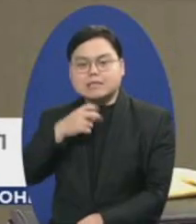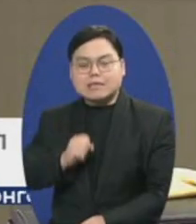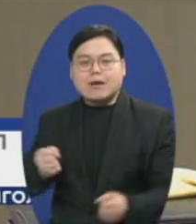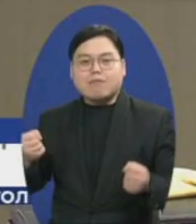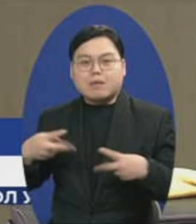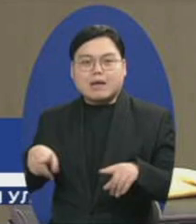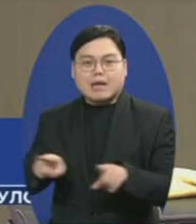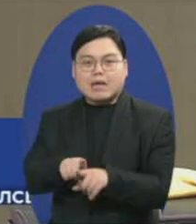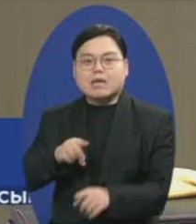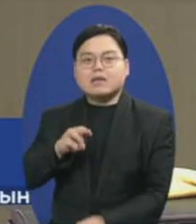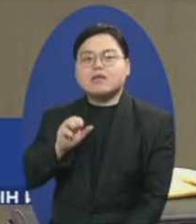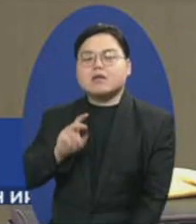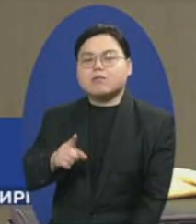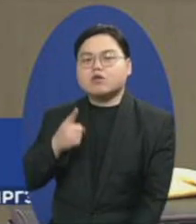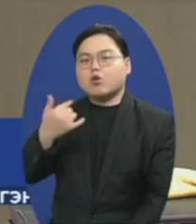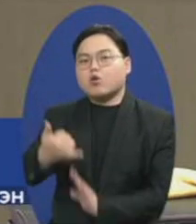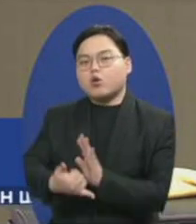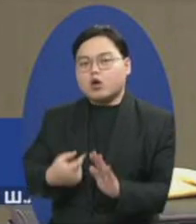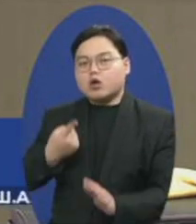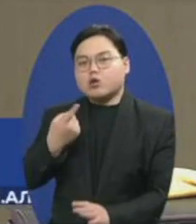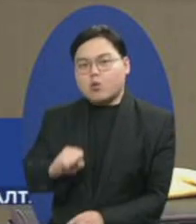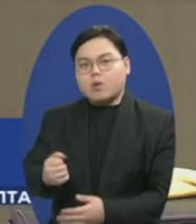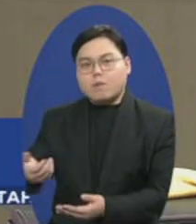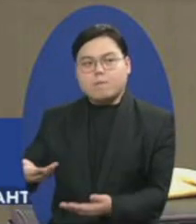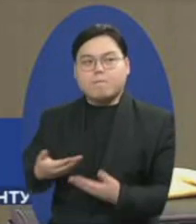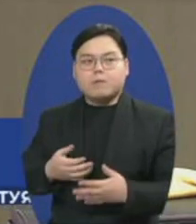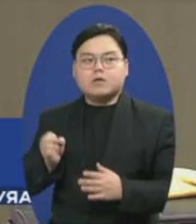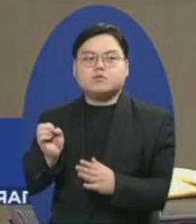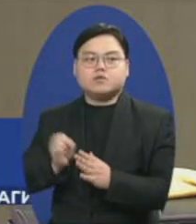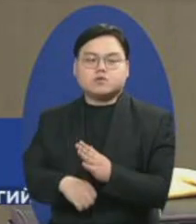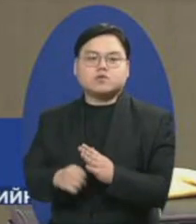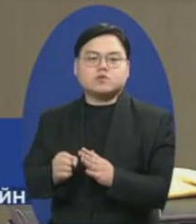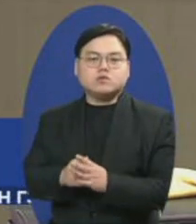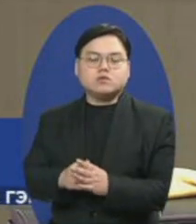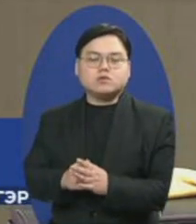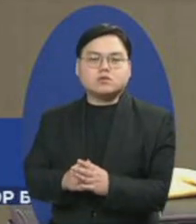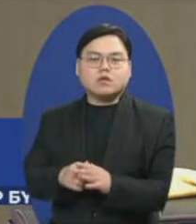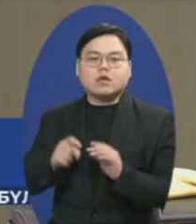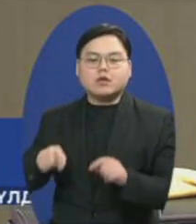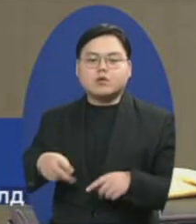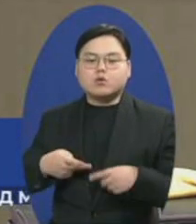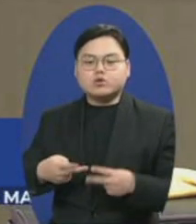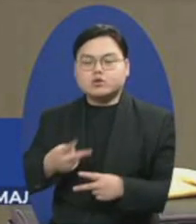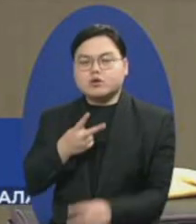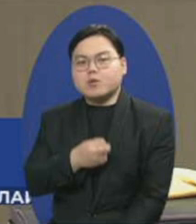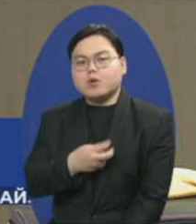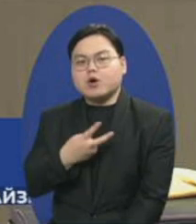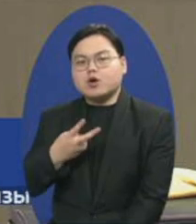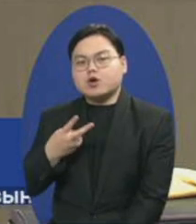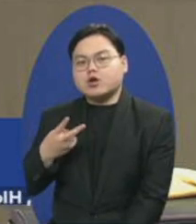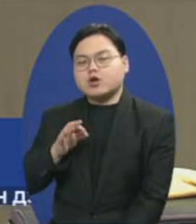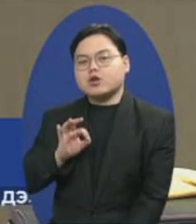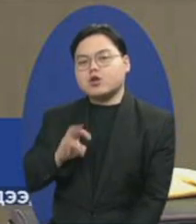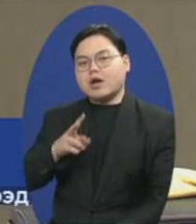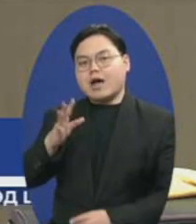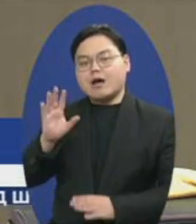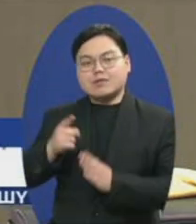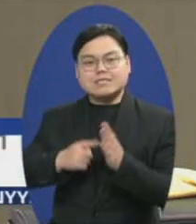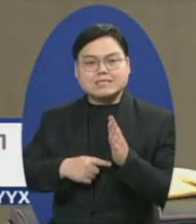хэмжээний тэтгэмжийг удирдлагт нэг удаа олгоно гэж заасан байдаг. За энэ үйлчлэгэнд бол 2022 оны 11 сарын